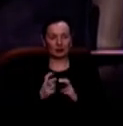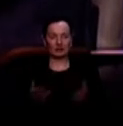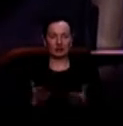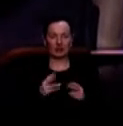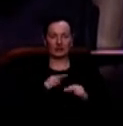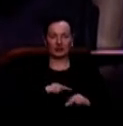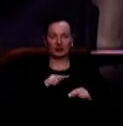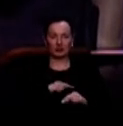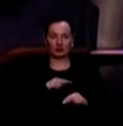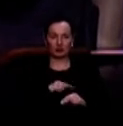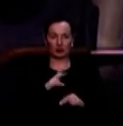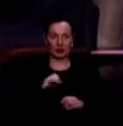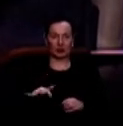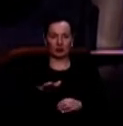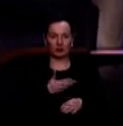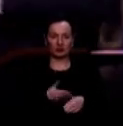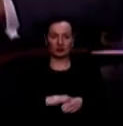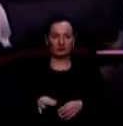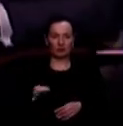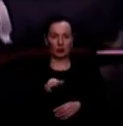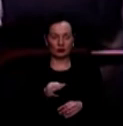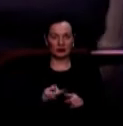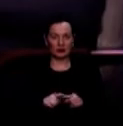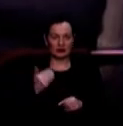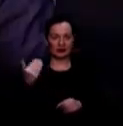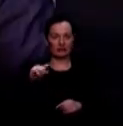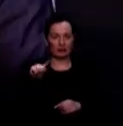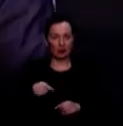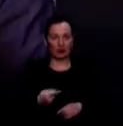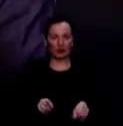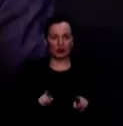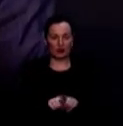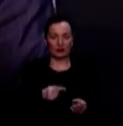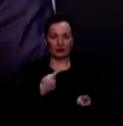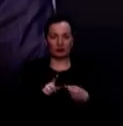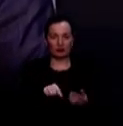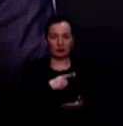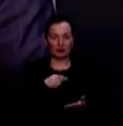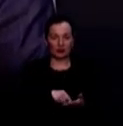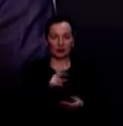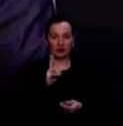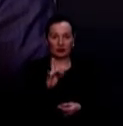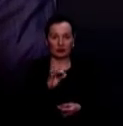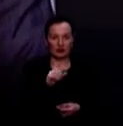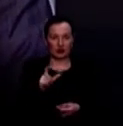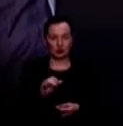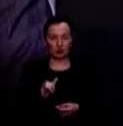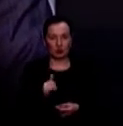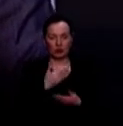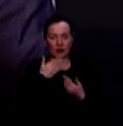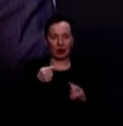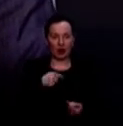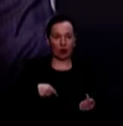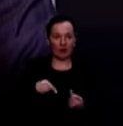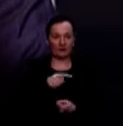їхня вимога така. І тому, угу. В принципі, це одне питання. Інше питання те, що в кразу, ви знаєте, на сьогоднішній день немає обігових ресурсів